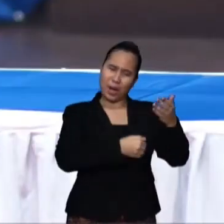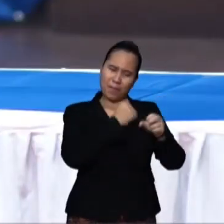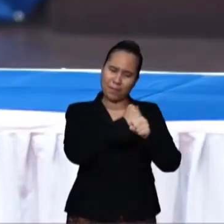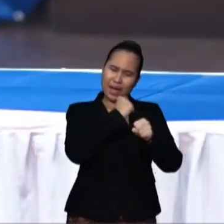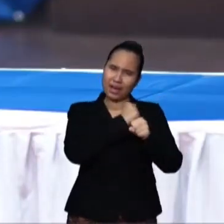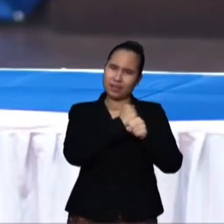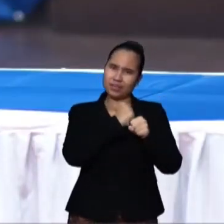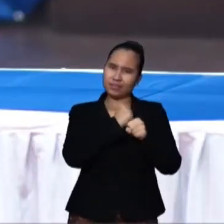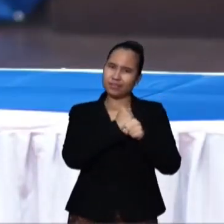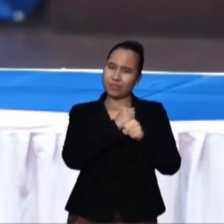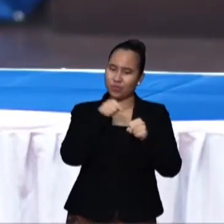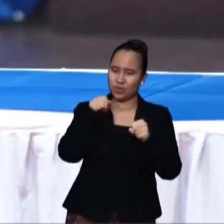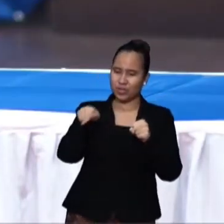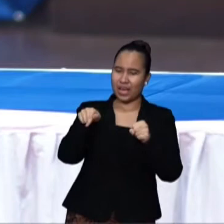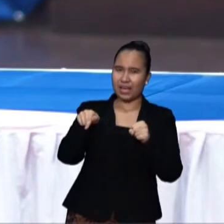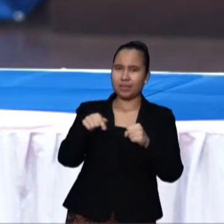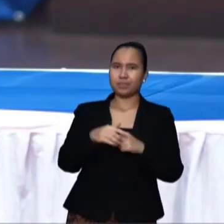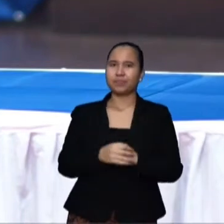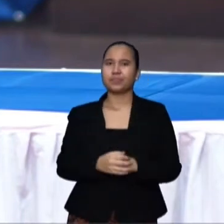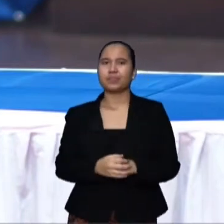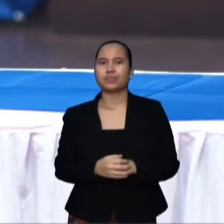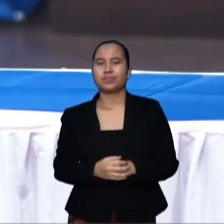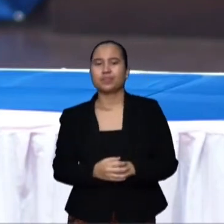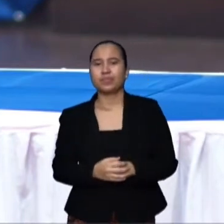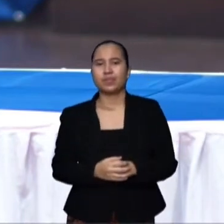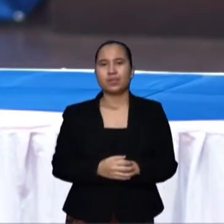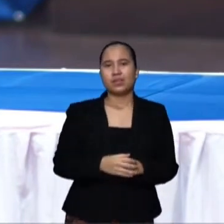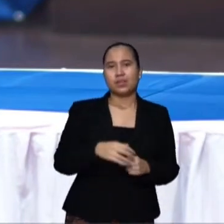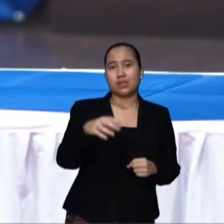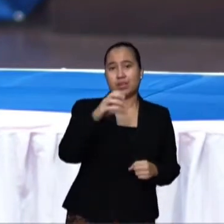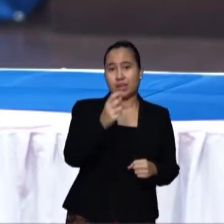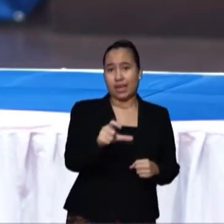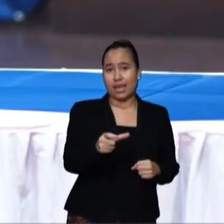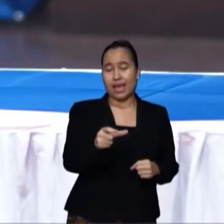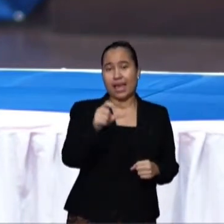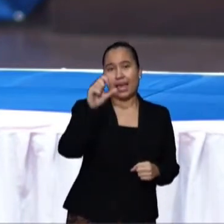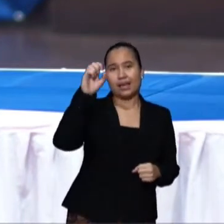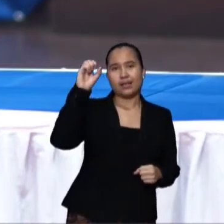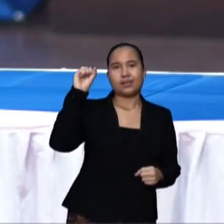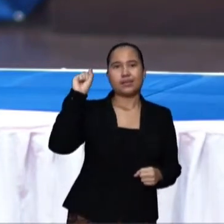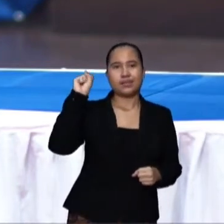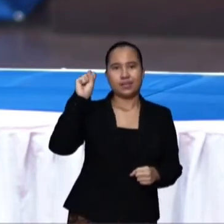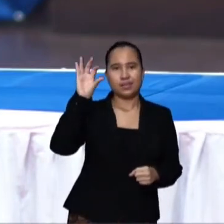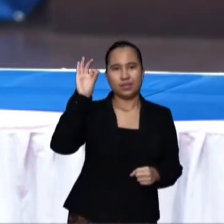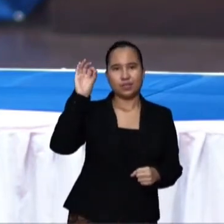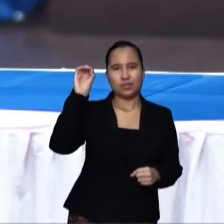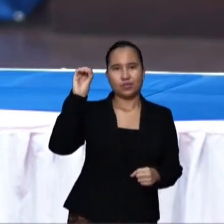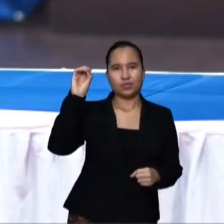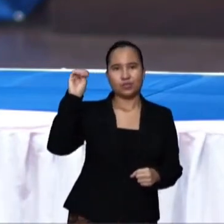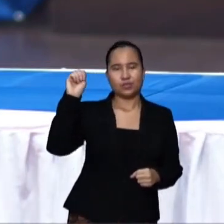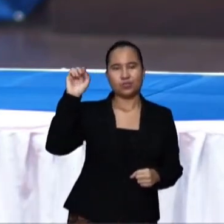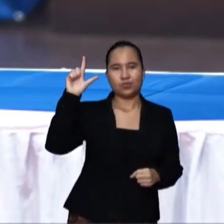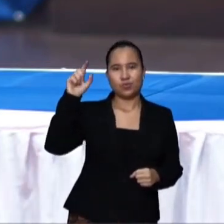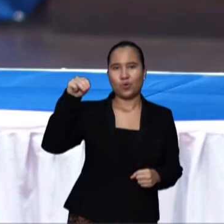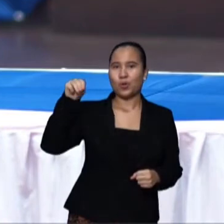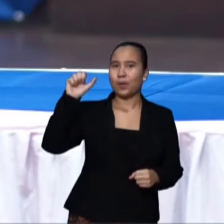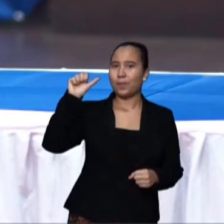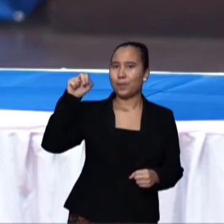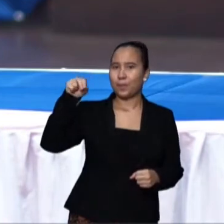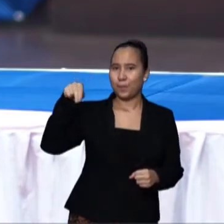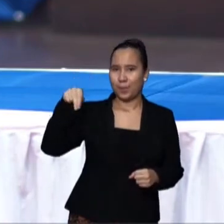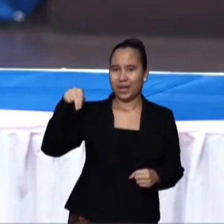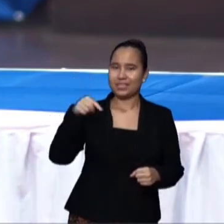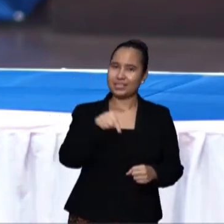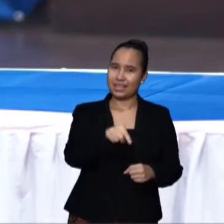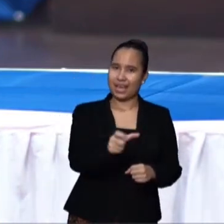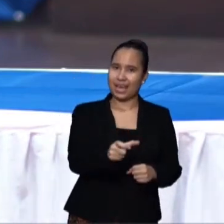Stoelmans Eiland, het vliegtuigje vertrekt niet op de dag waarop het examen gedaan moet worden. Geen paniek, we gaan het oplossen. We lossen het op een